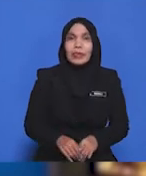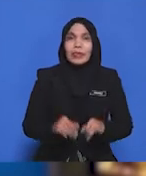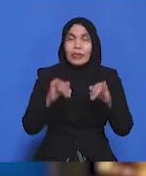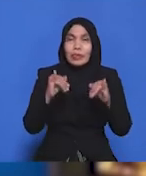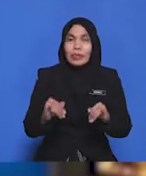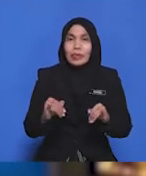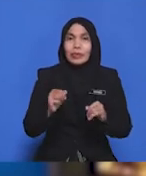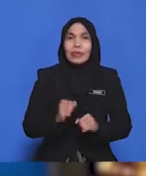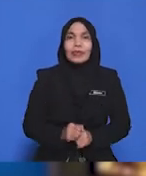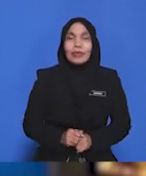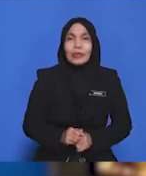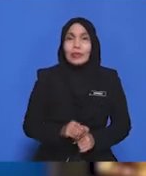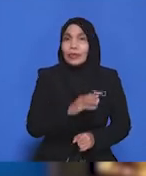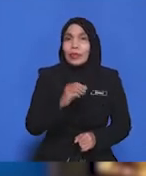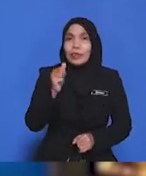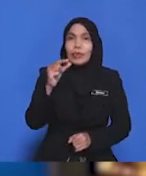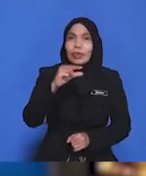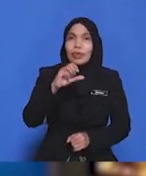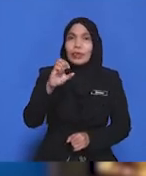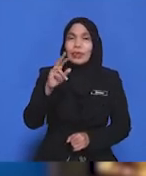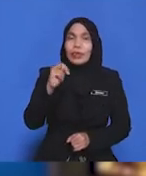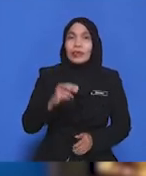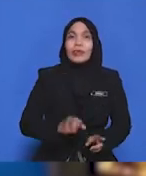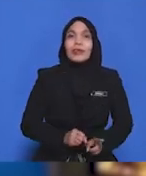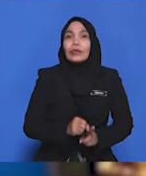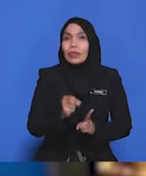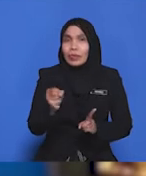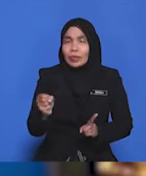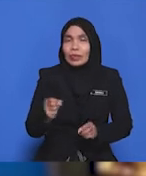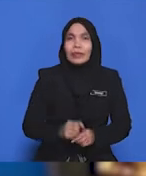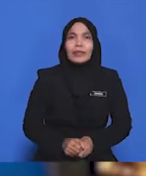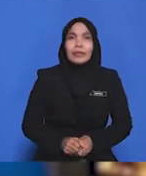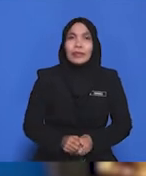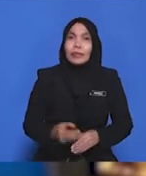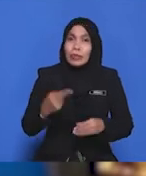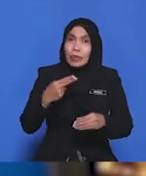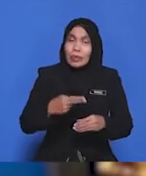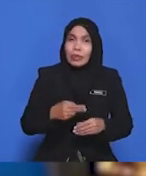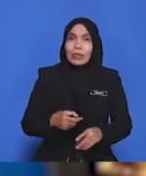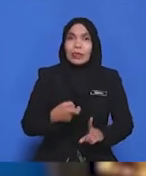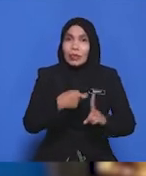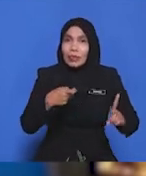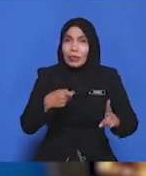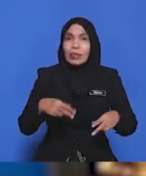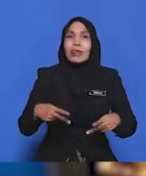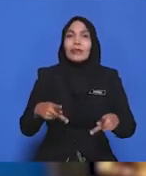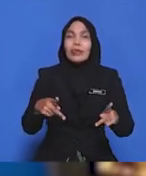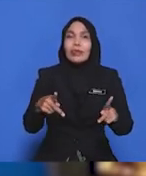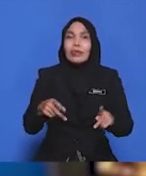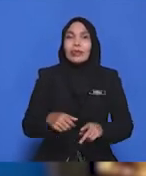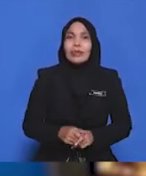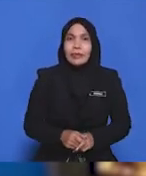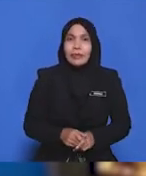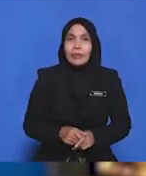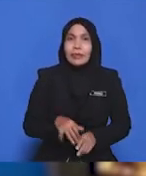ejen-ejen sosialisasi hasil daripada proses sosialisasi ke dalam sukan dan proses